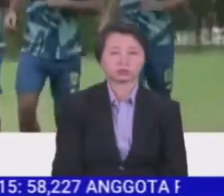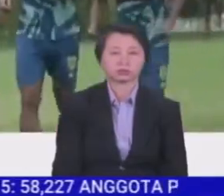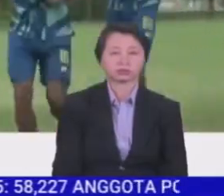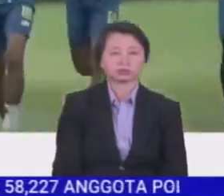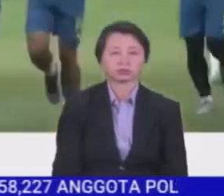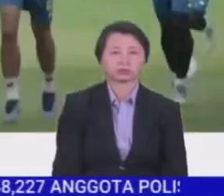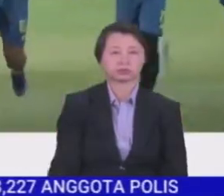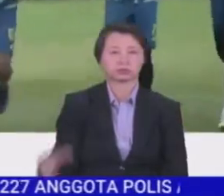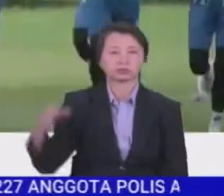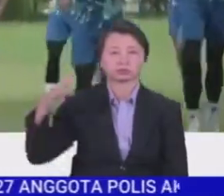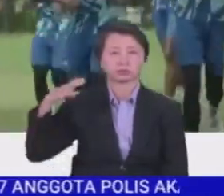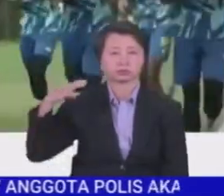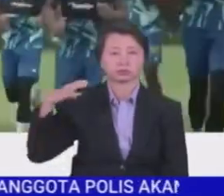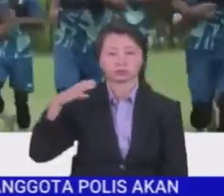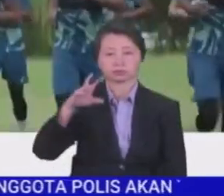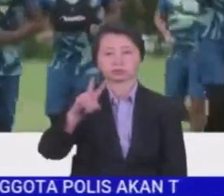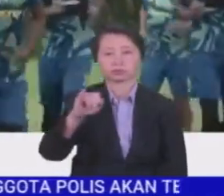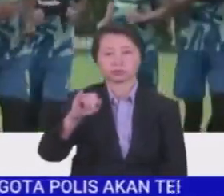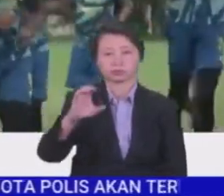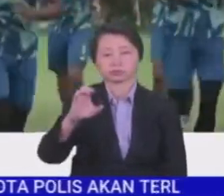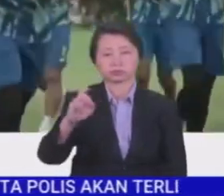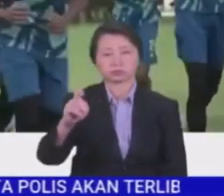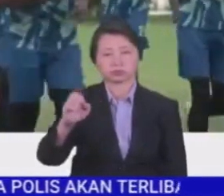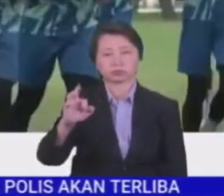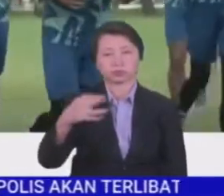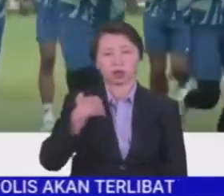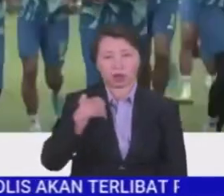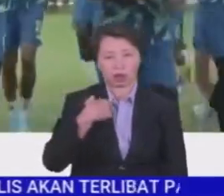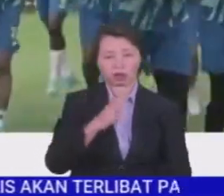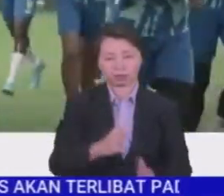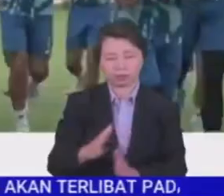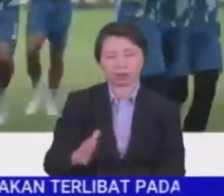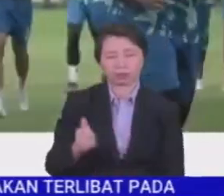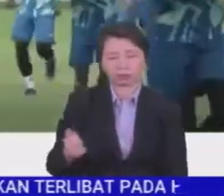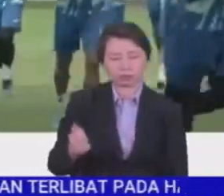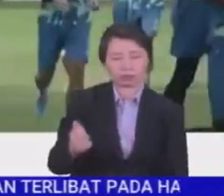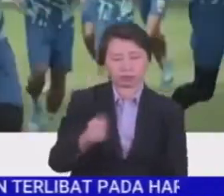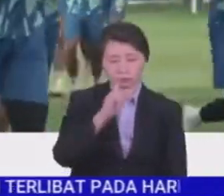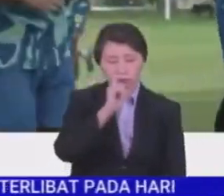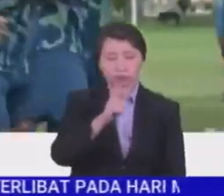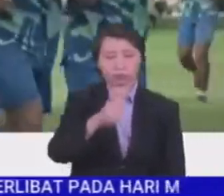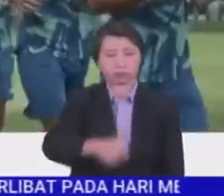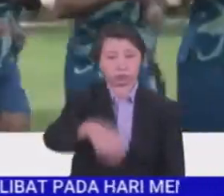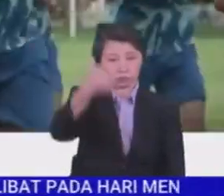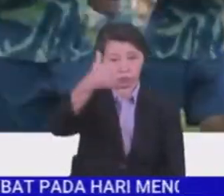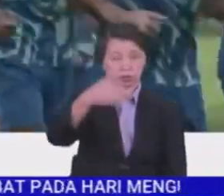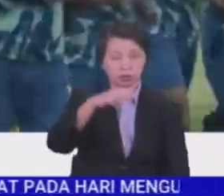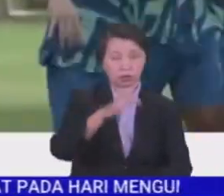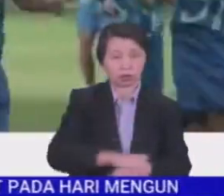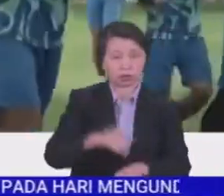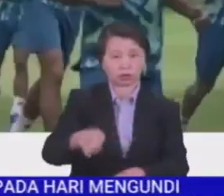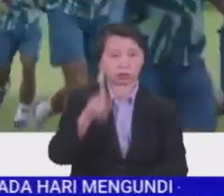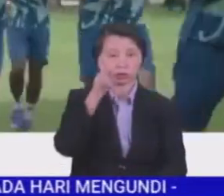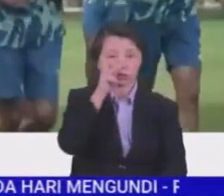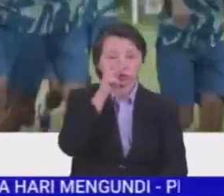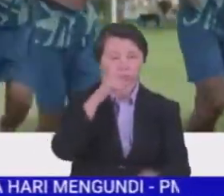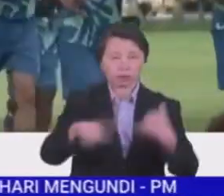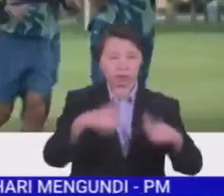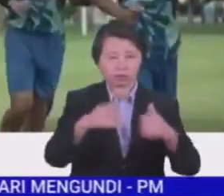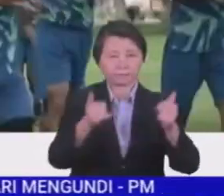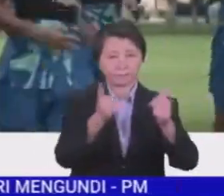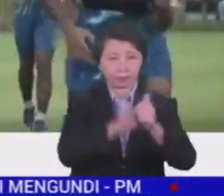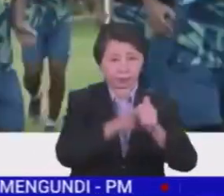Tambahnya, jurulatih Victor juga pasti memiliki rancangan tersendiri untuk memastikan kemenangan ke atas skuad Jang itu dalam aksi